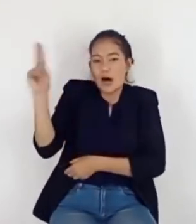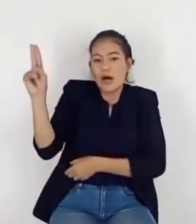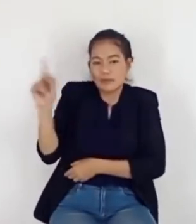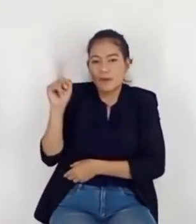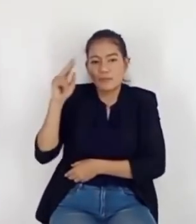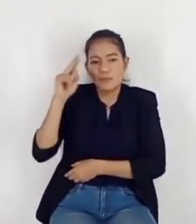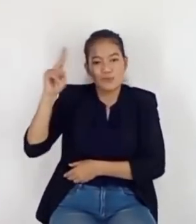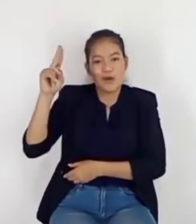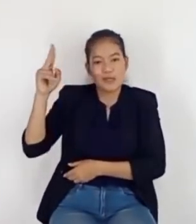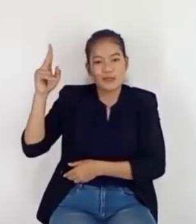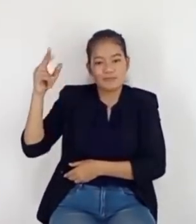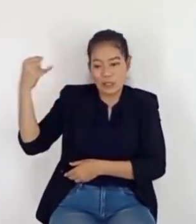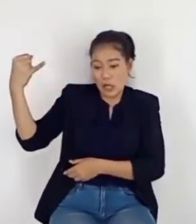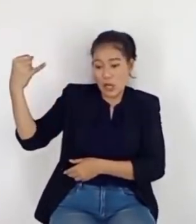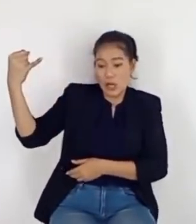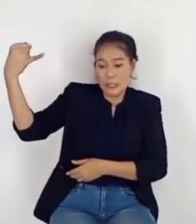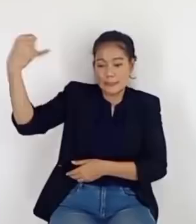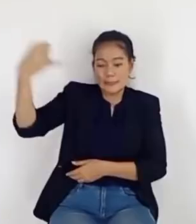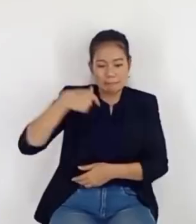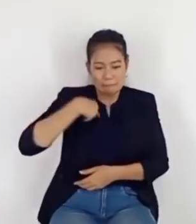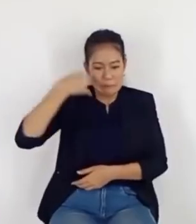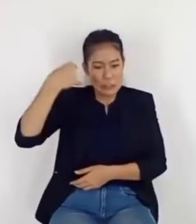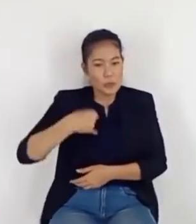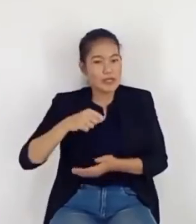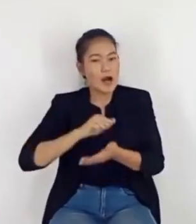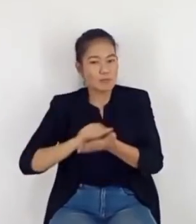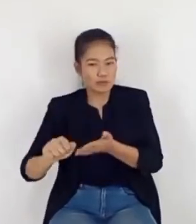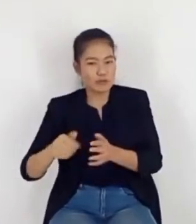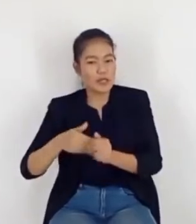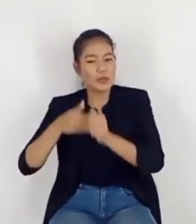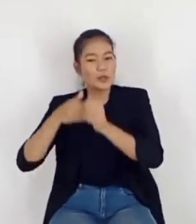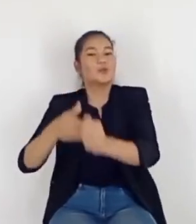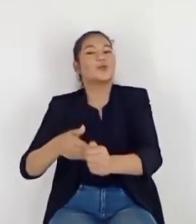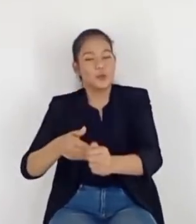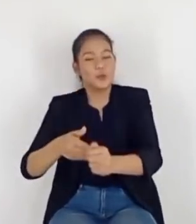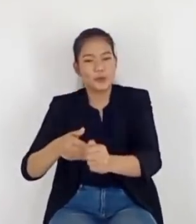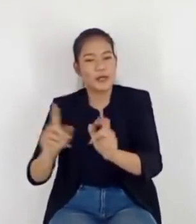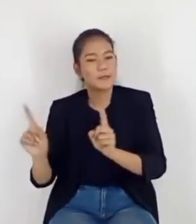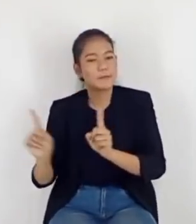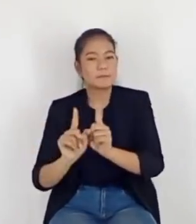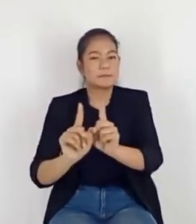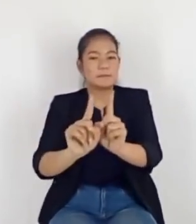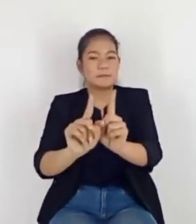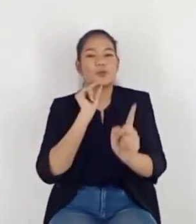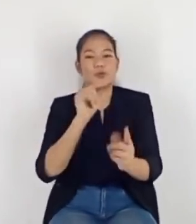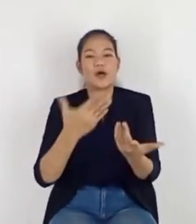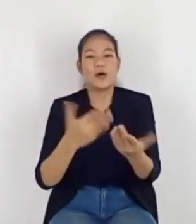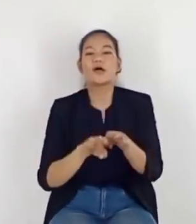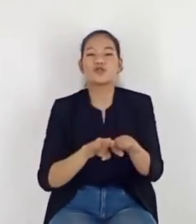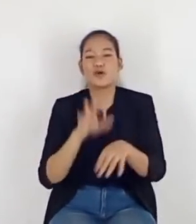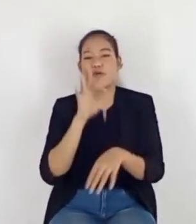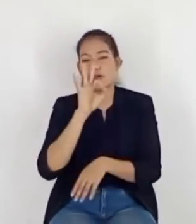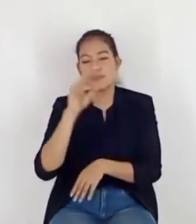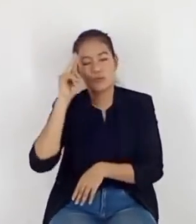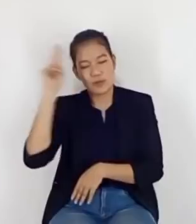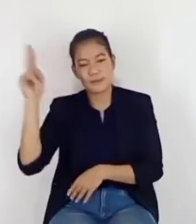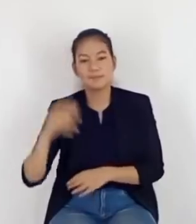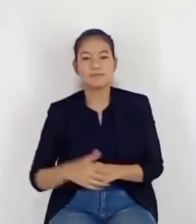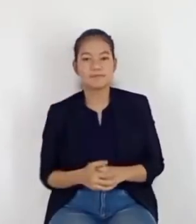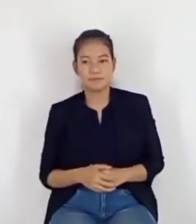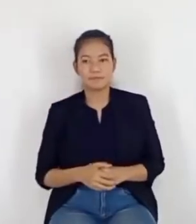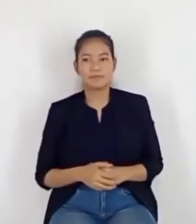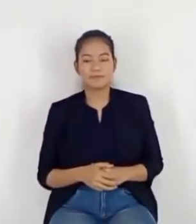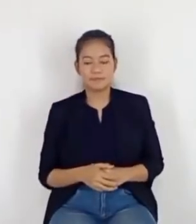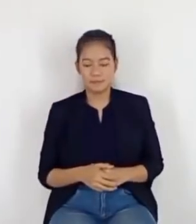akan mengampuni kita. Tuhan akan menuntun kita dengan Roh Kudus untuk melakukan kehendak Allah.